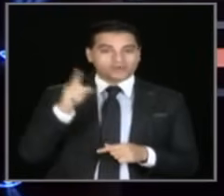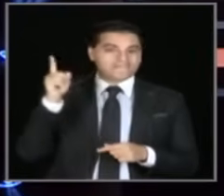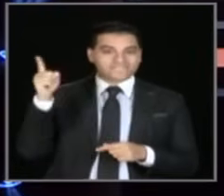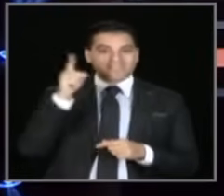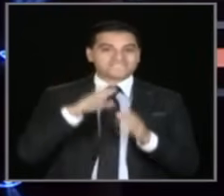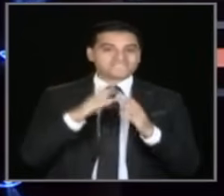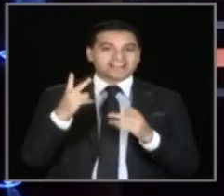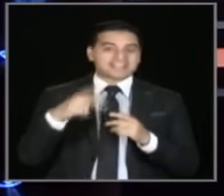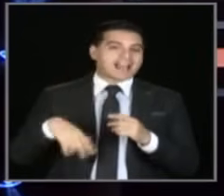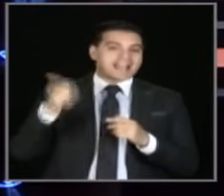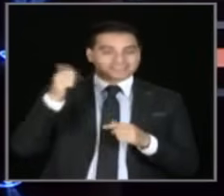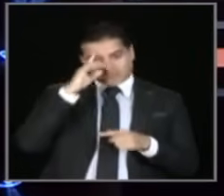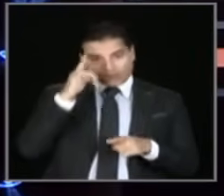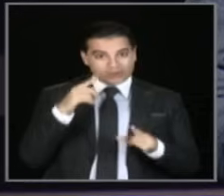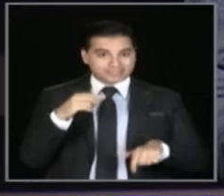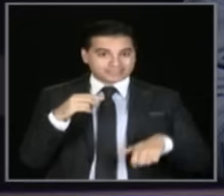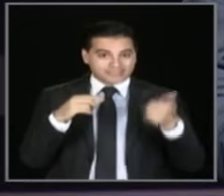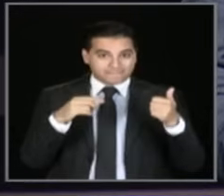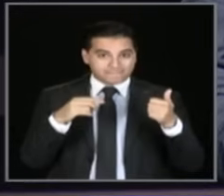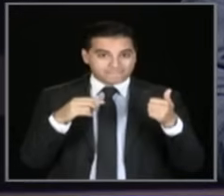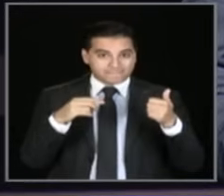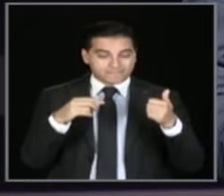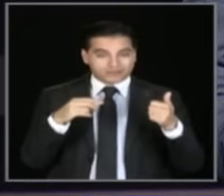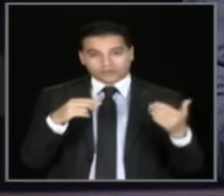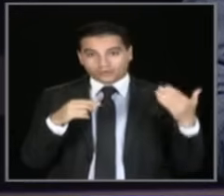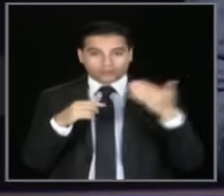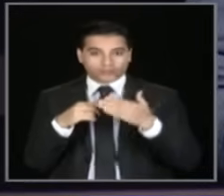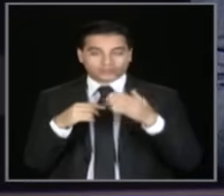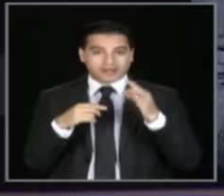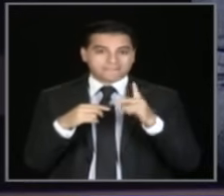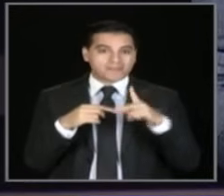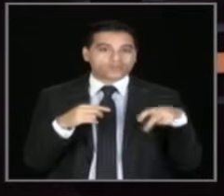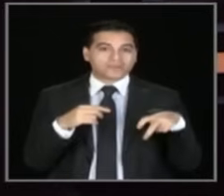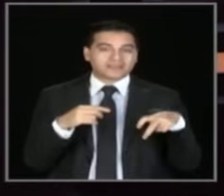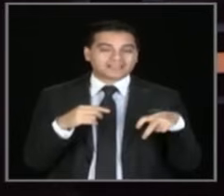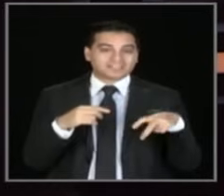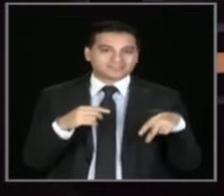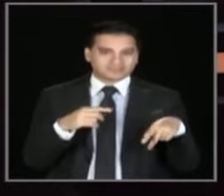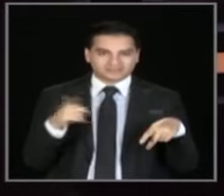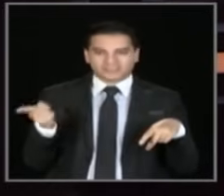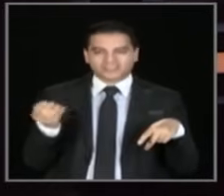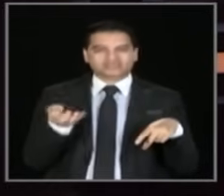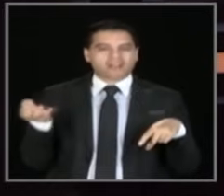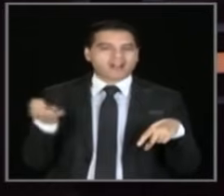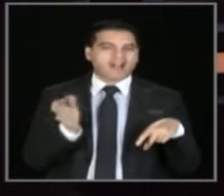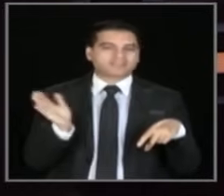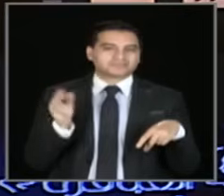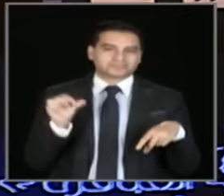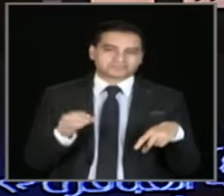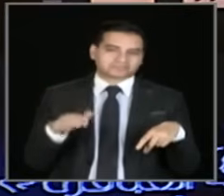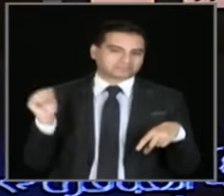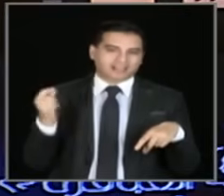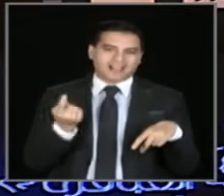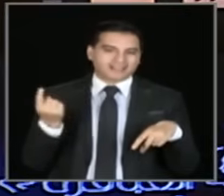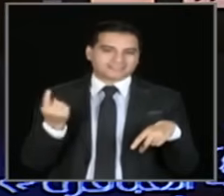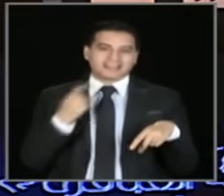نقطة تودعوا البطولة، فالموقف مش سهل، وهم الحقيقة نفسهم كمان، وما أقدرش ألوم